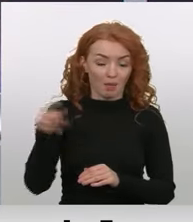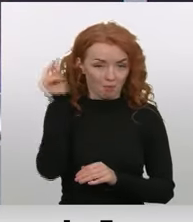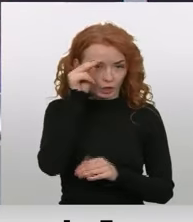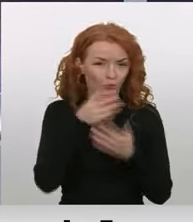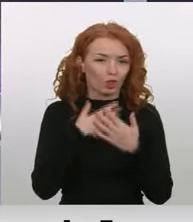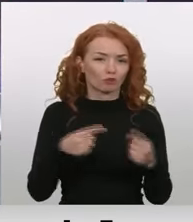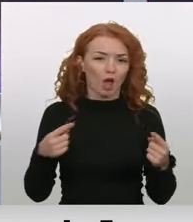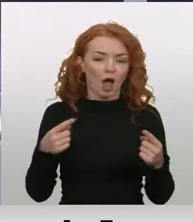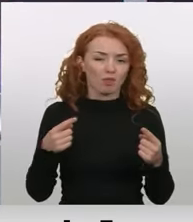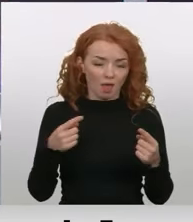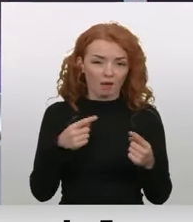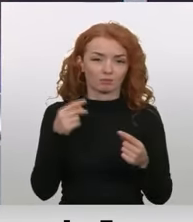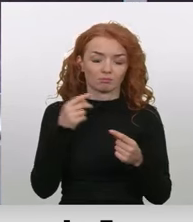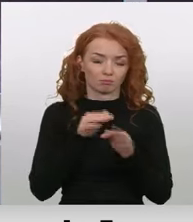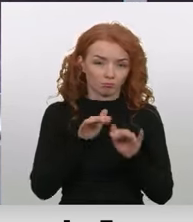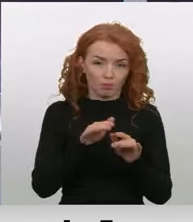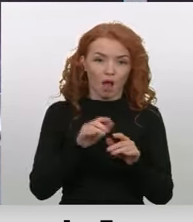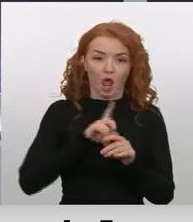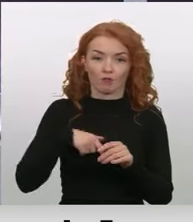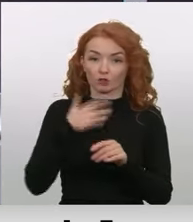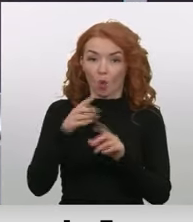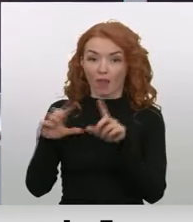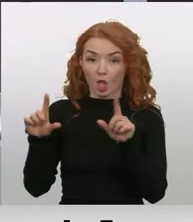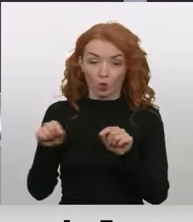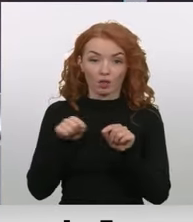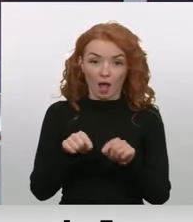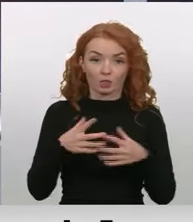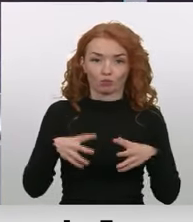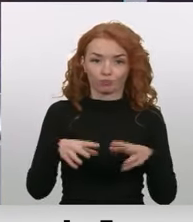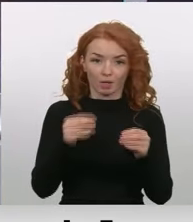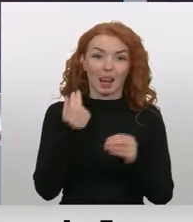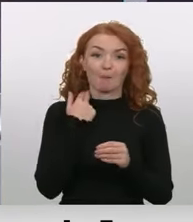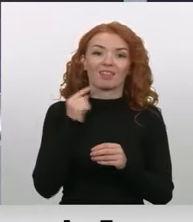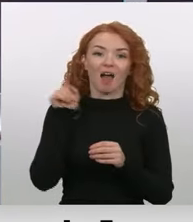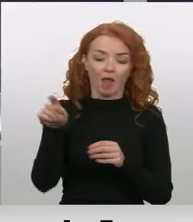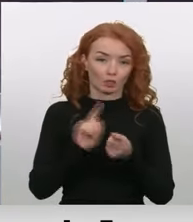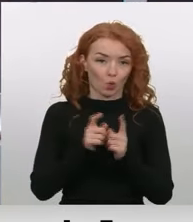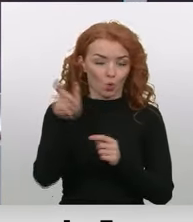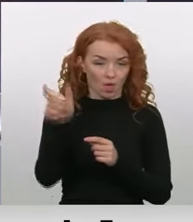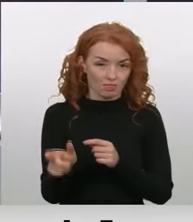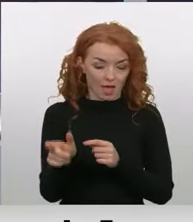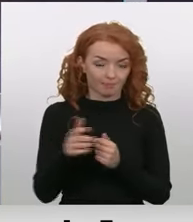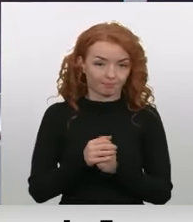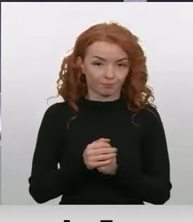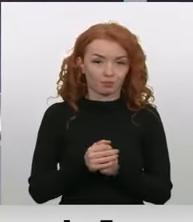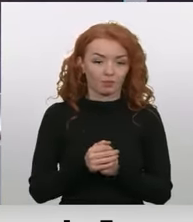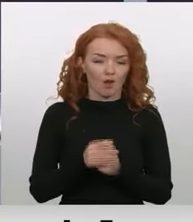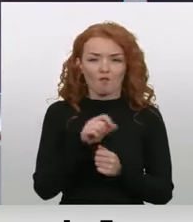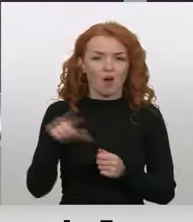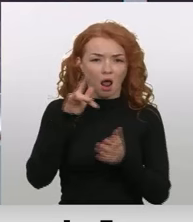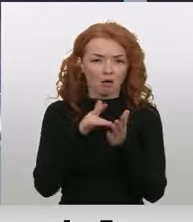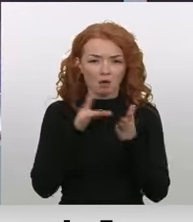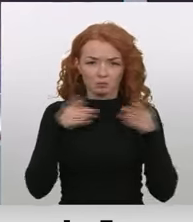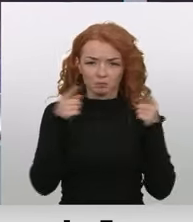dažādās valstīs rīko Latviešu valodas aģentūra un nulle tādas aizvadītas Lielbritānijas skolotājiem. Uz ko mācībās fokusējas